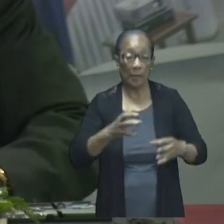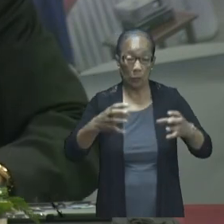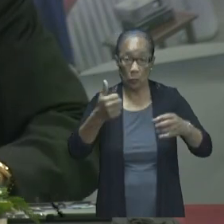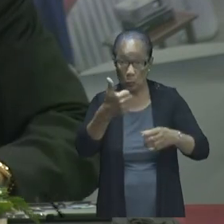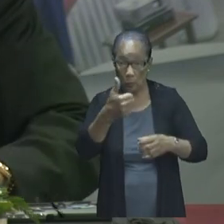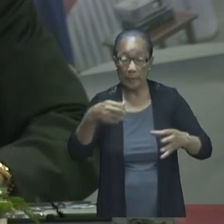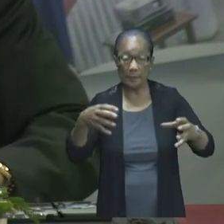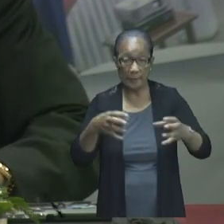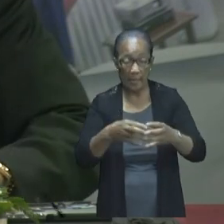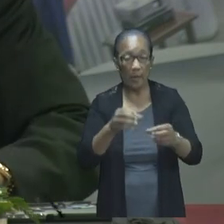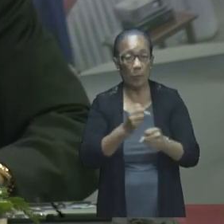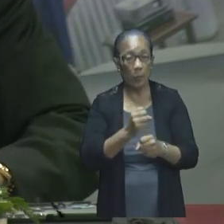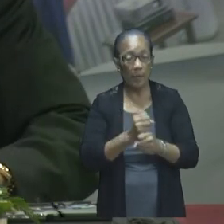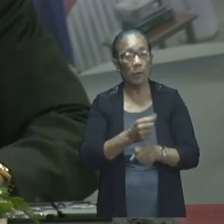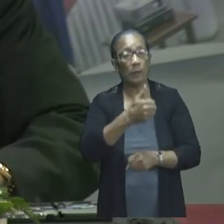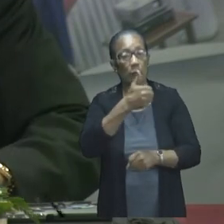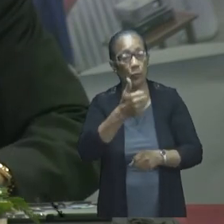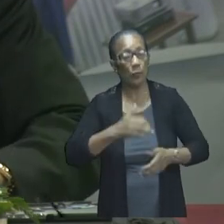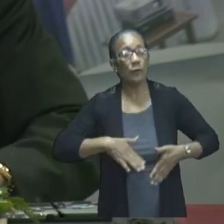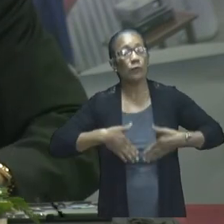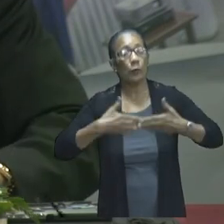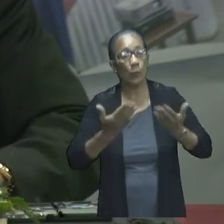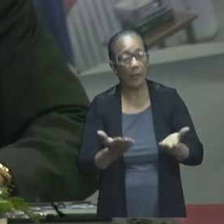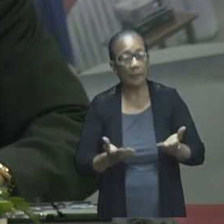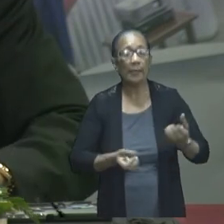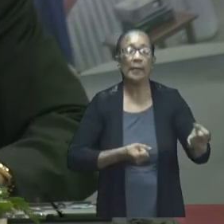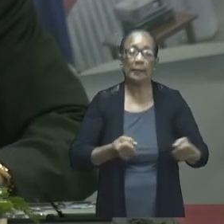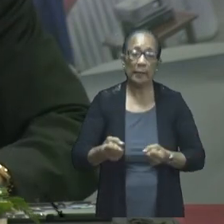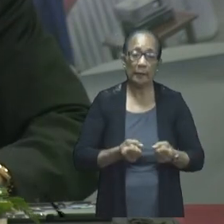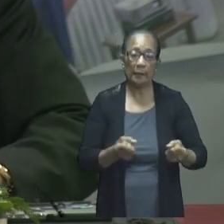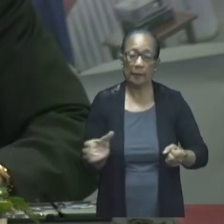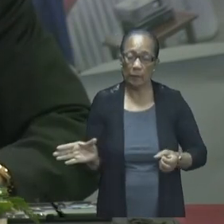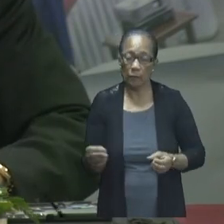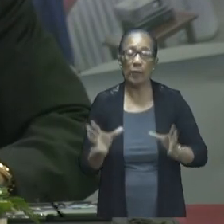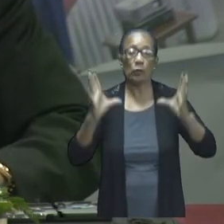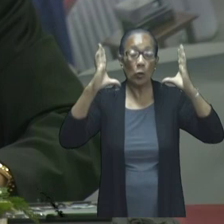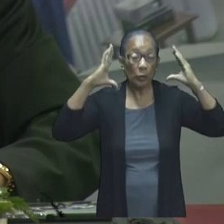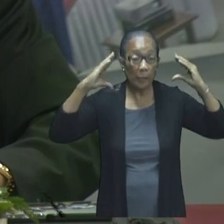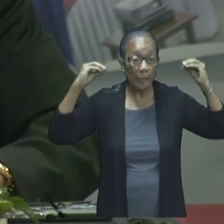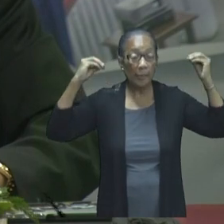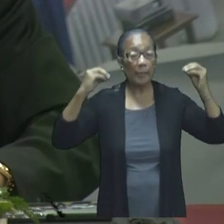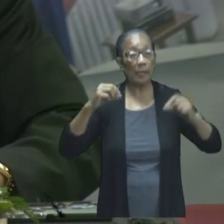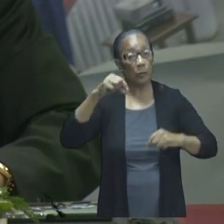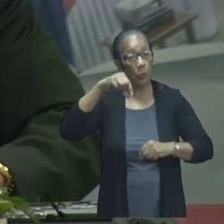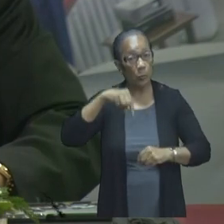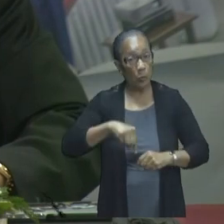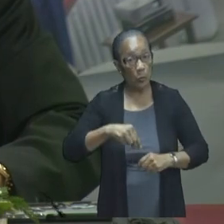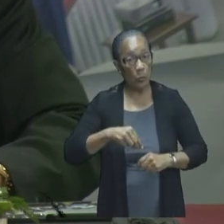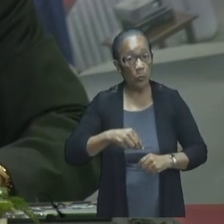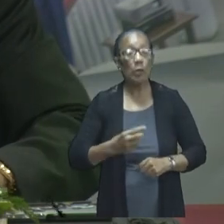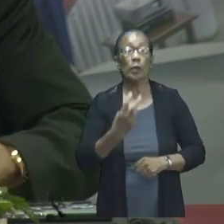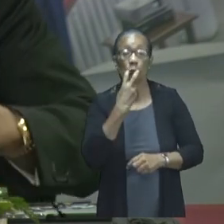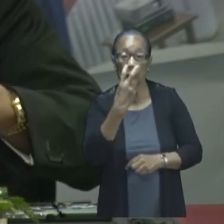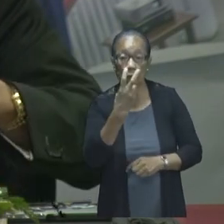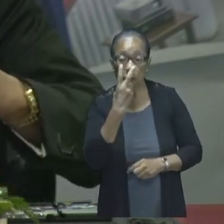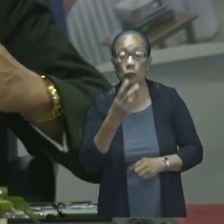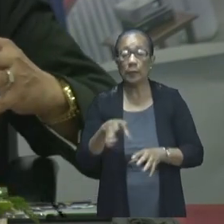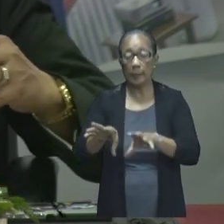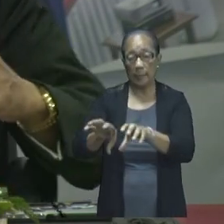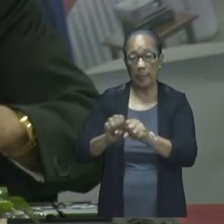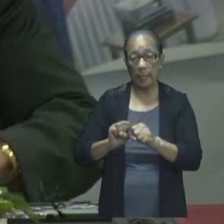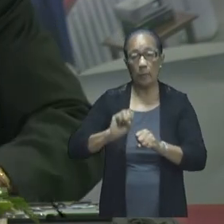met ook de verwachting dat de regering vanuit nederland nu wel die voorziening getroffen moeten hebben om die